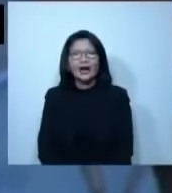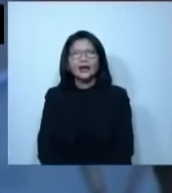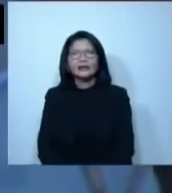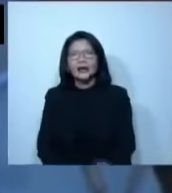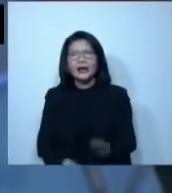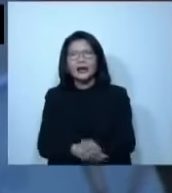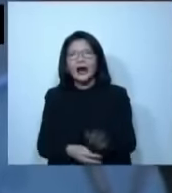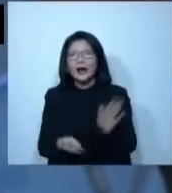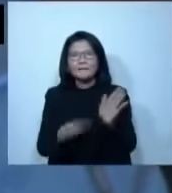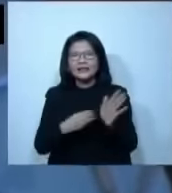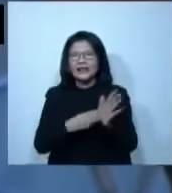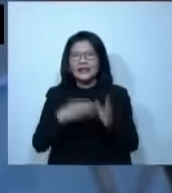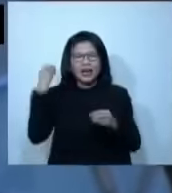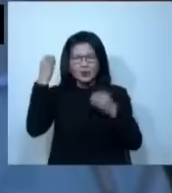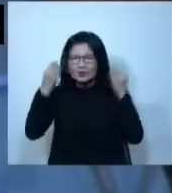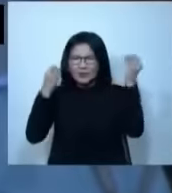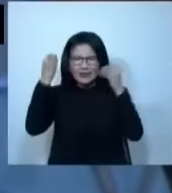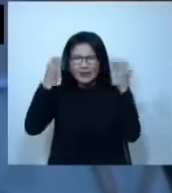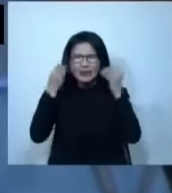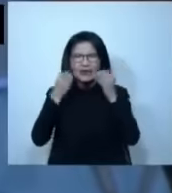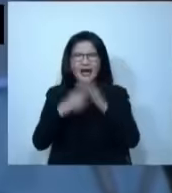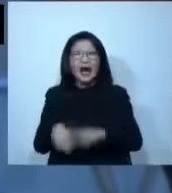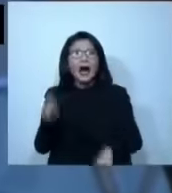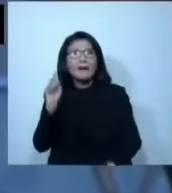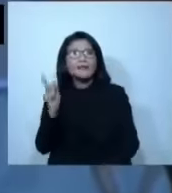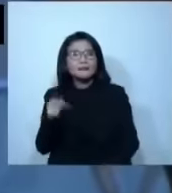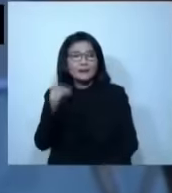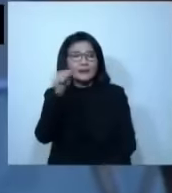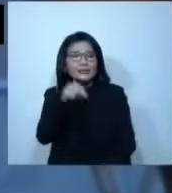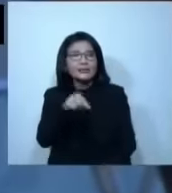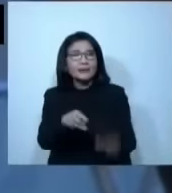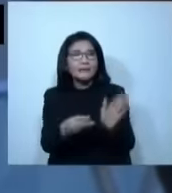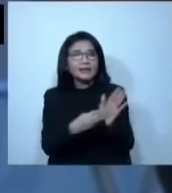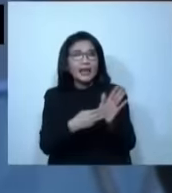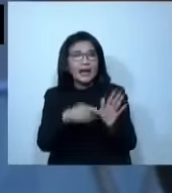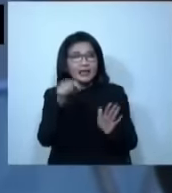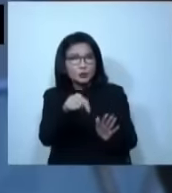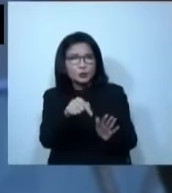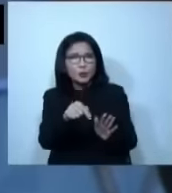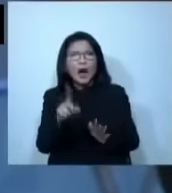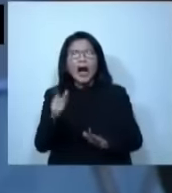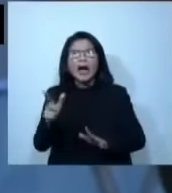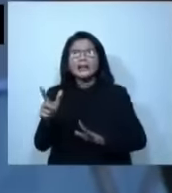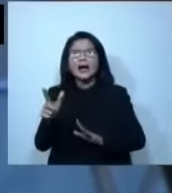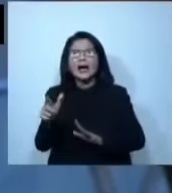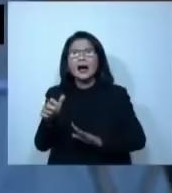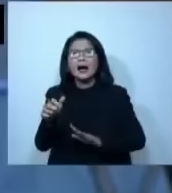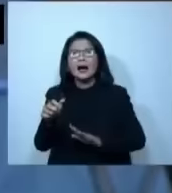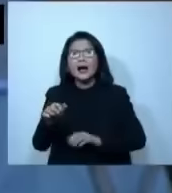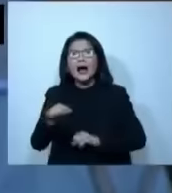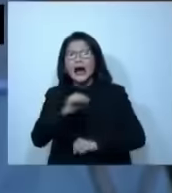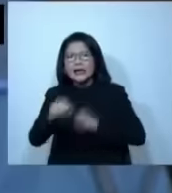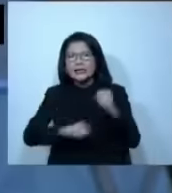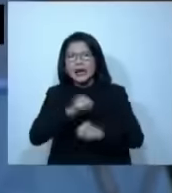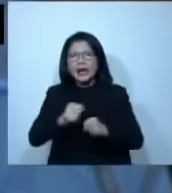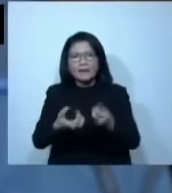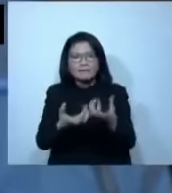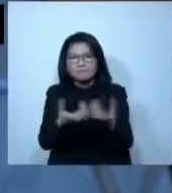rumit karena di situ terjadi suatu gerakan